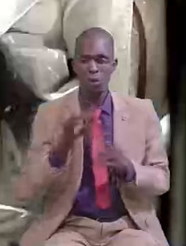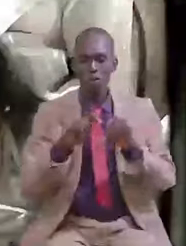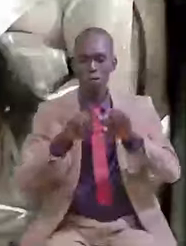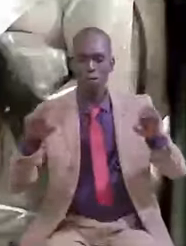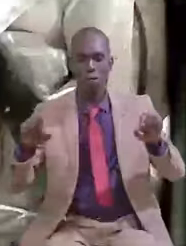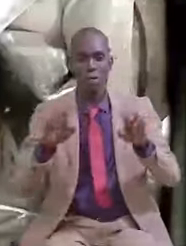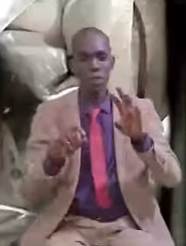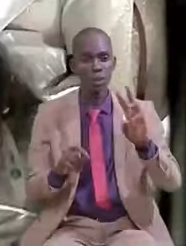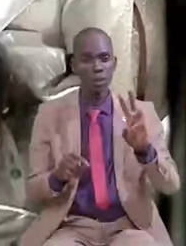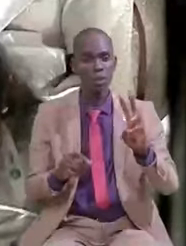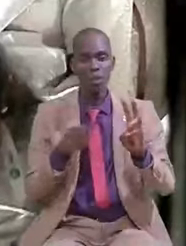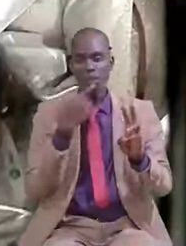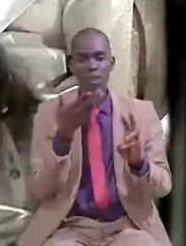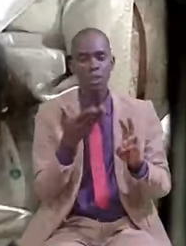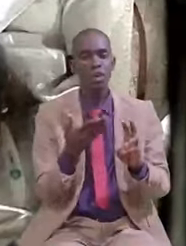nous,